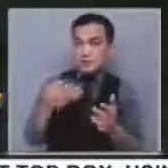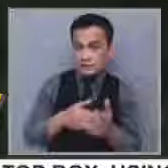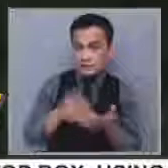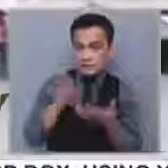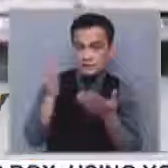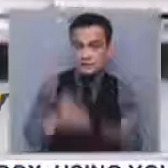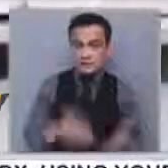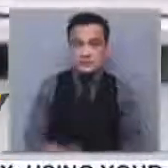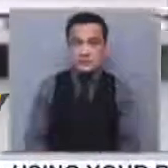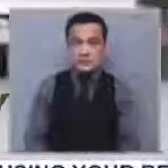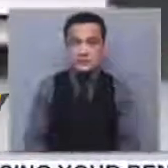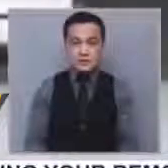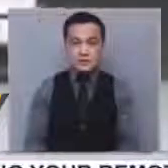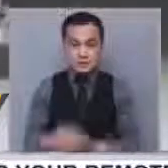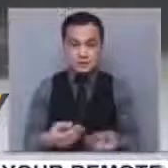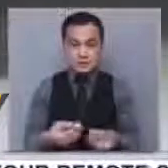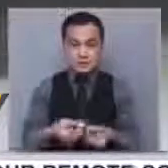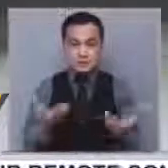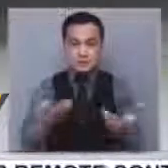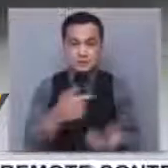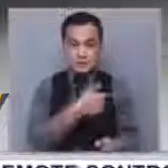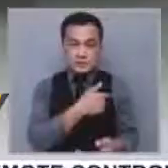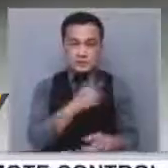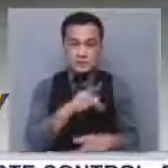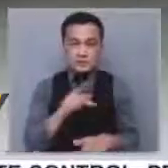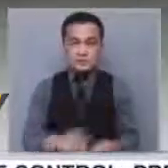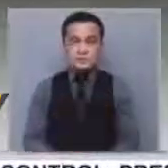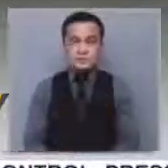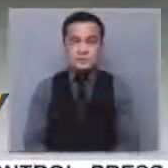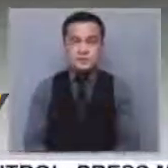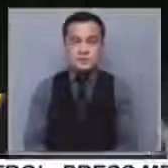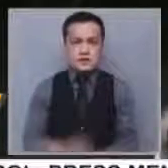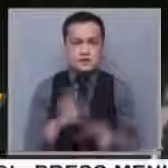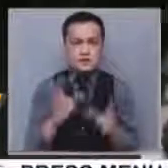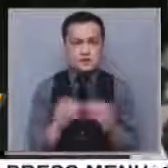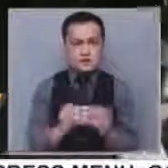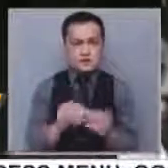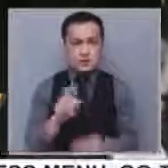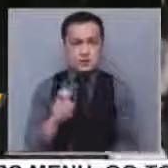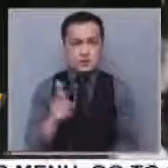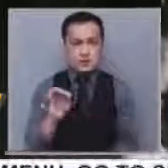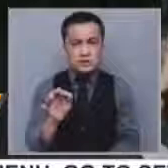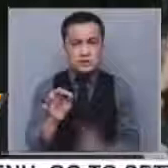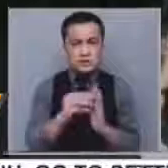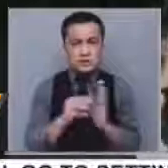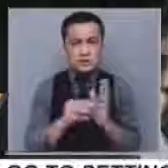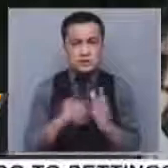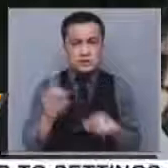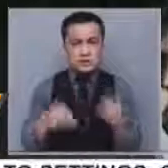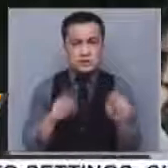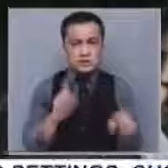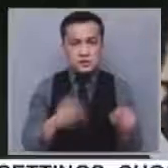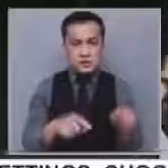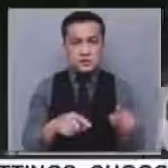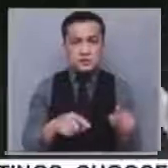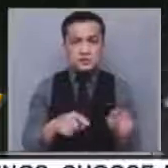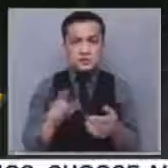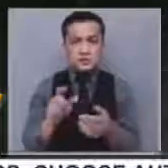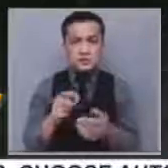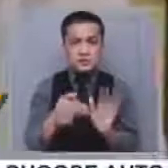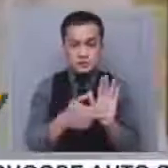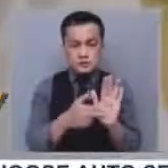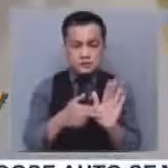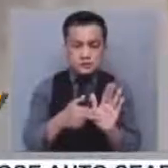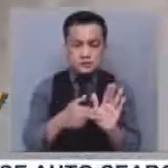the Philippines. Sa kabuuan, nasa mahigit 129 million doses ng iba't ibang brand ng bakuna ang dumating sa bansa.